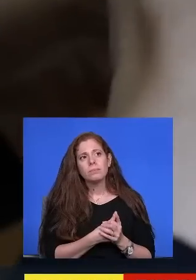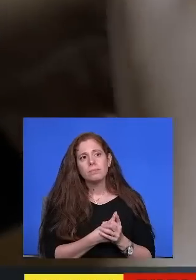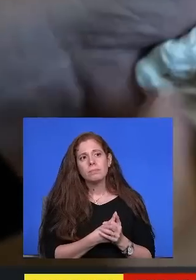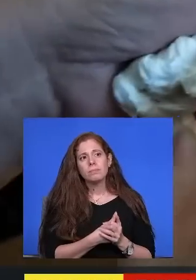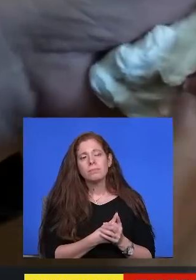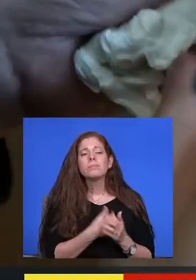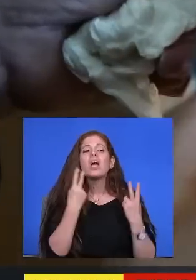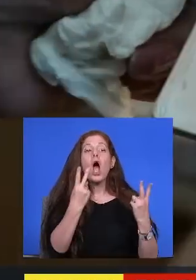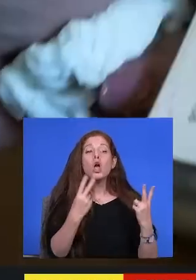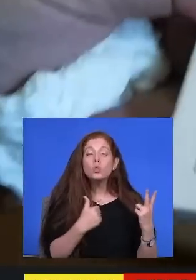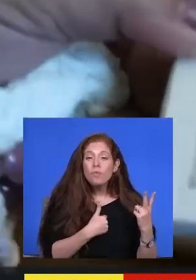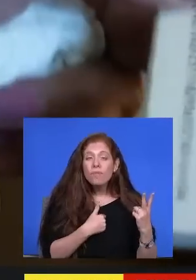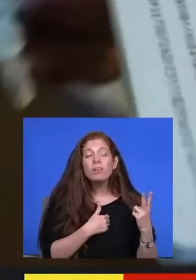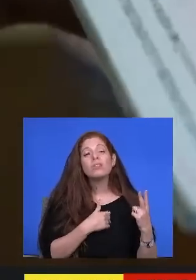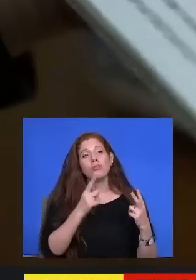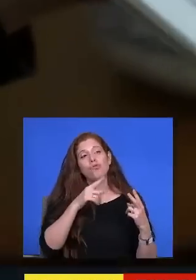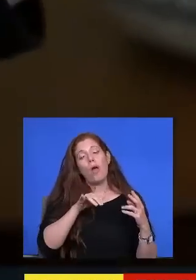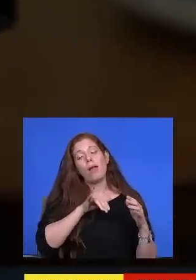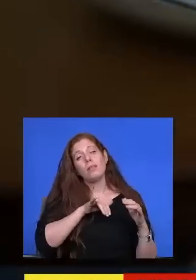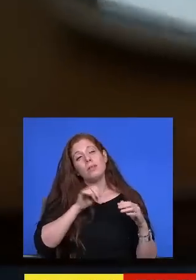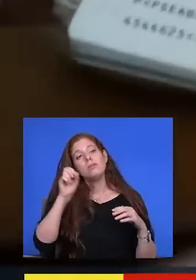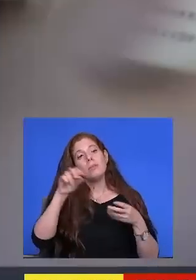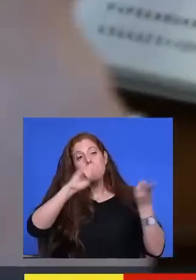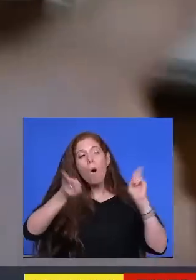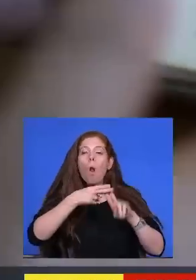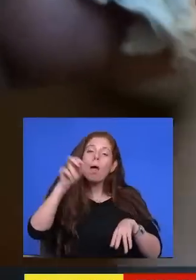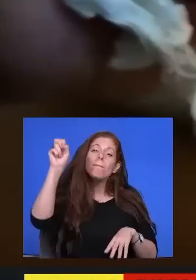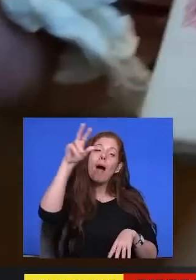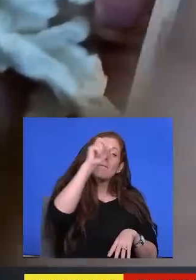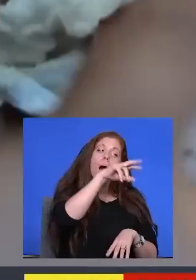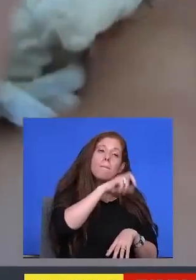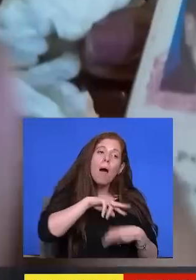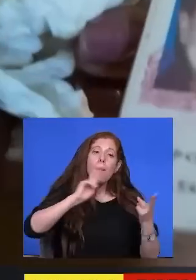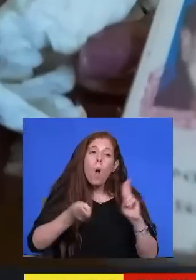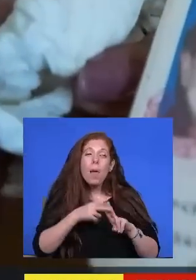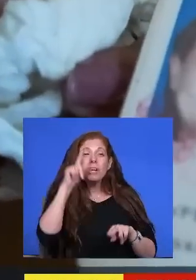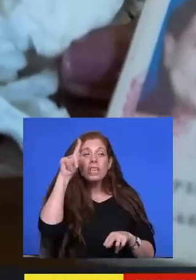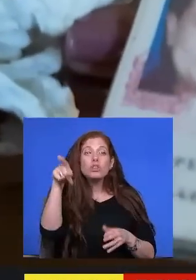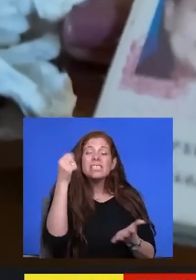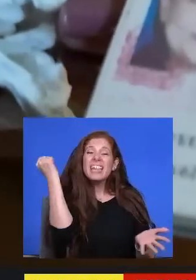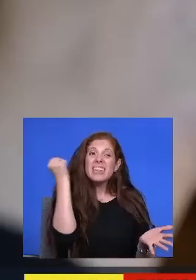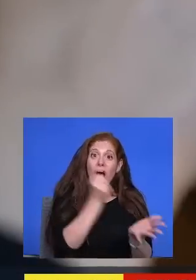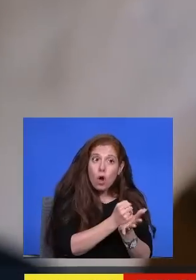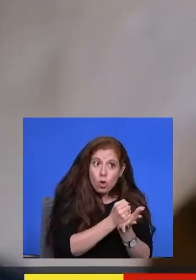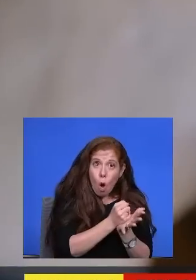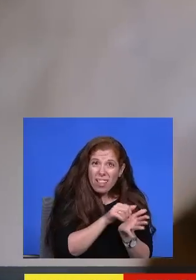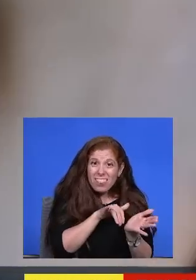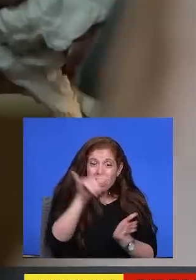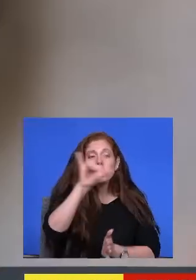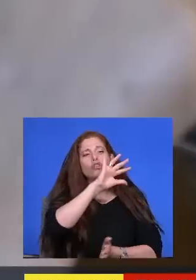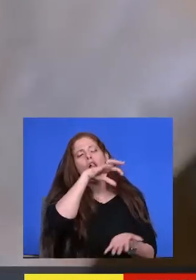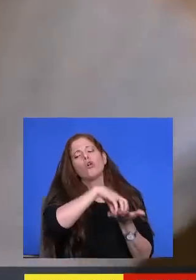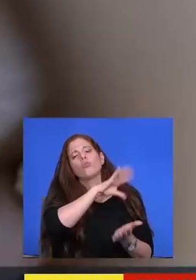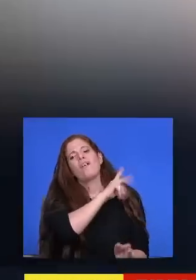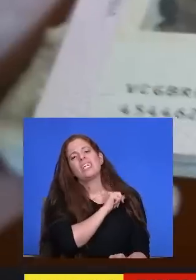بالنسبة إلي مهم جدا إنه لما أروح أسافر في العالم يعرفوا إنه مكتوب هو مكتوب البلاستينيان